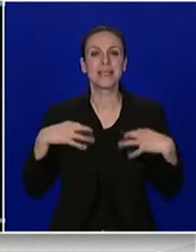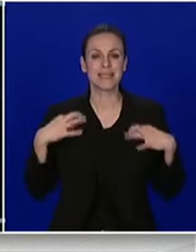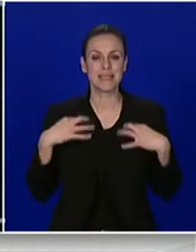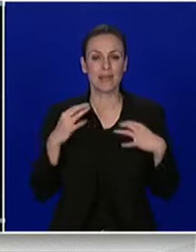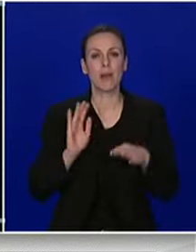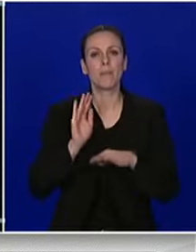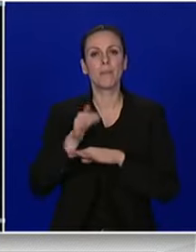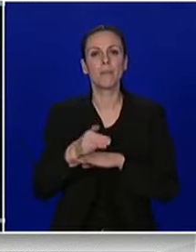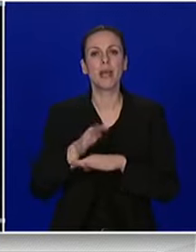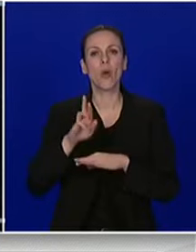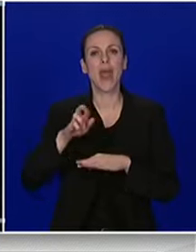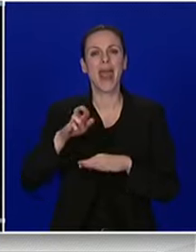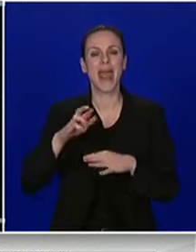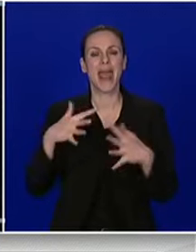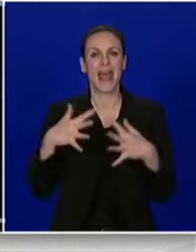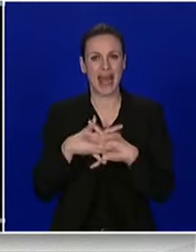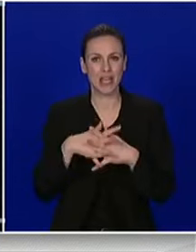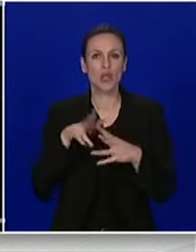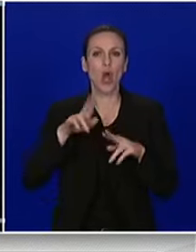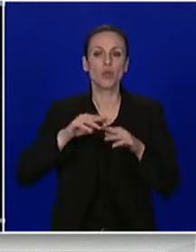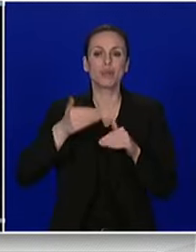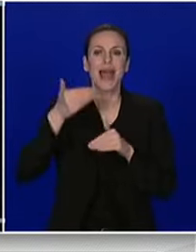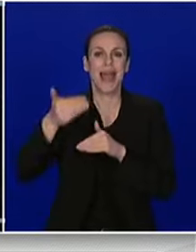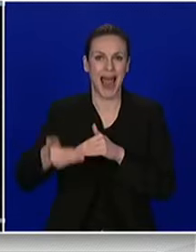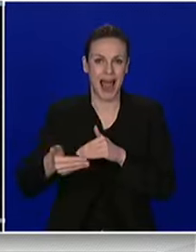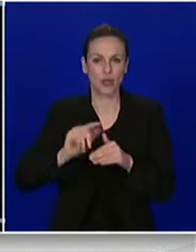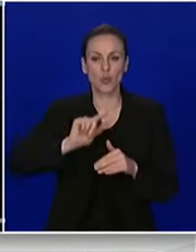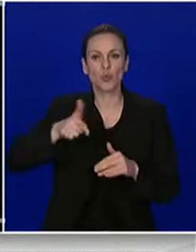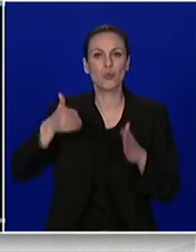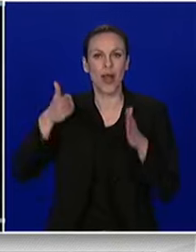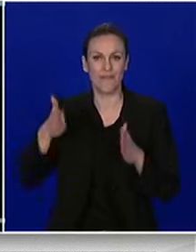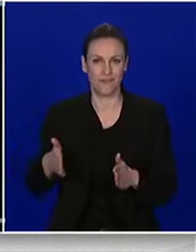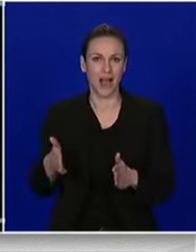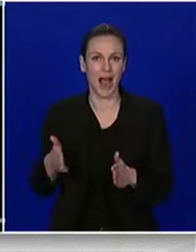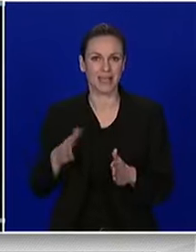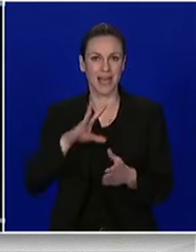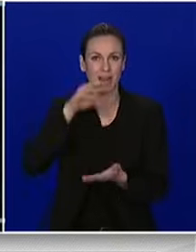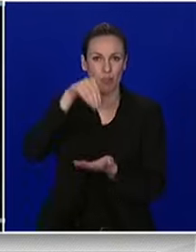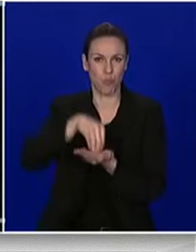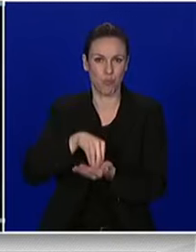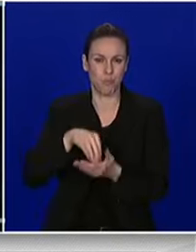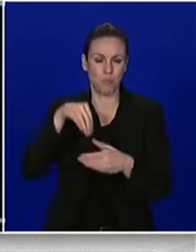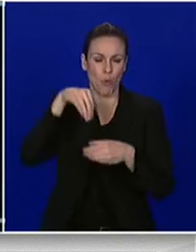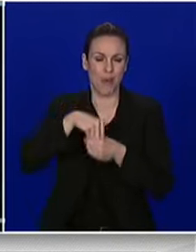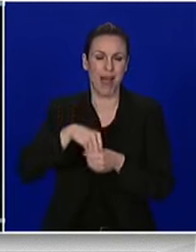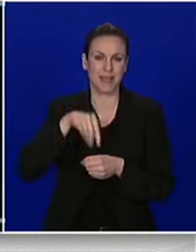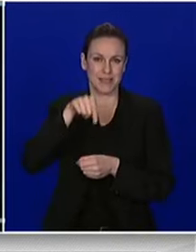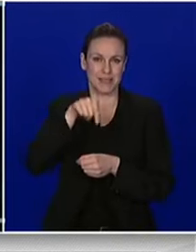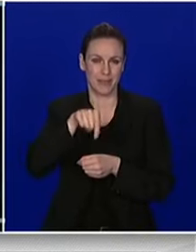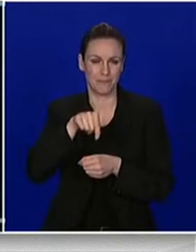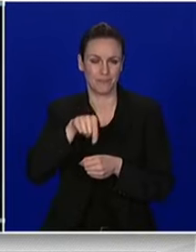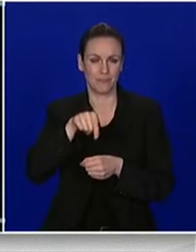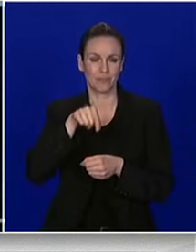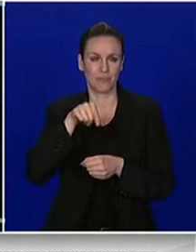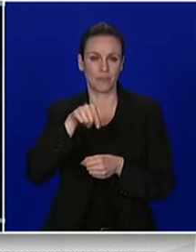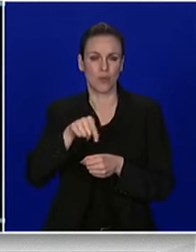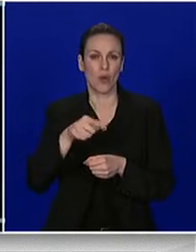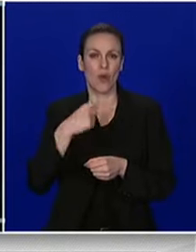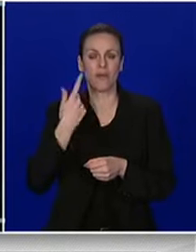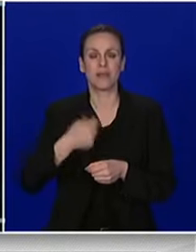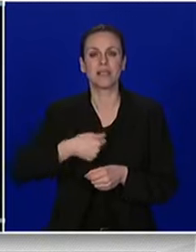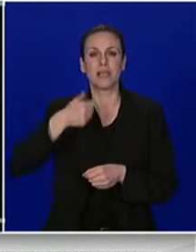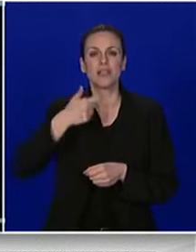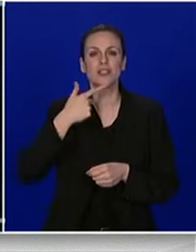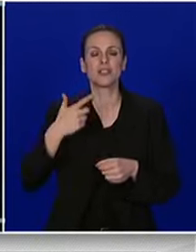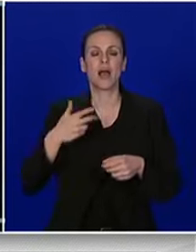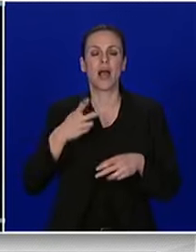sustava e-građani, međutim to će se realizirati u drugoj fazi implementacije ove središnje nacionalne